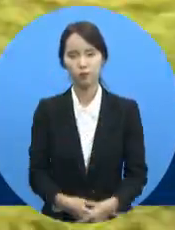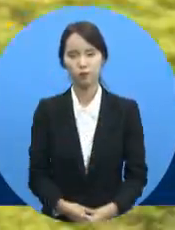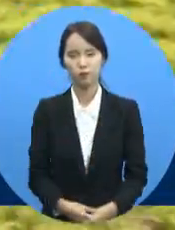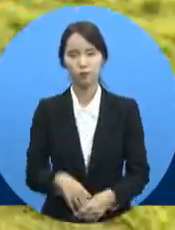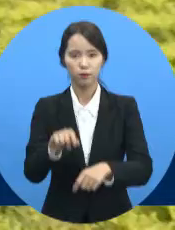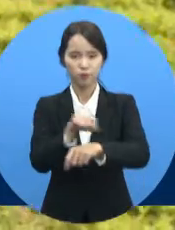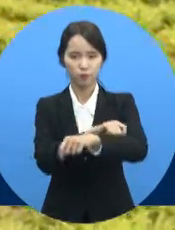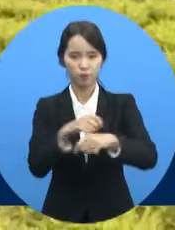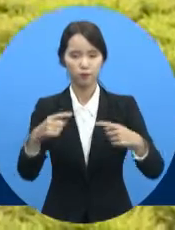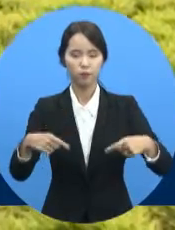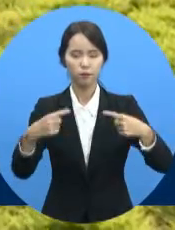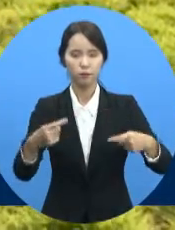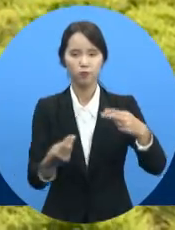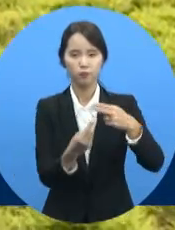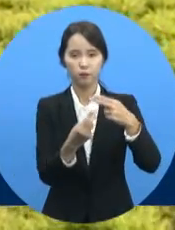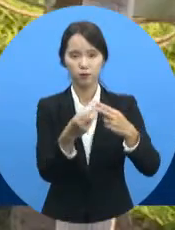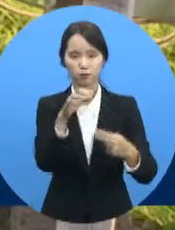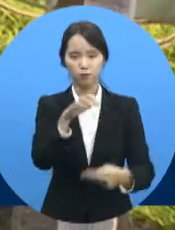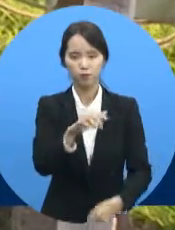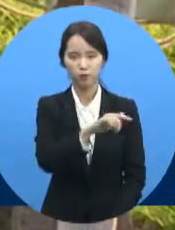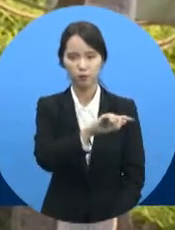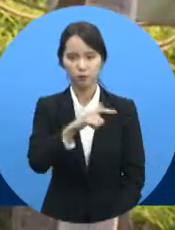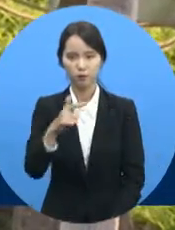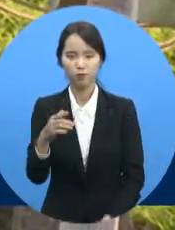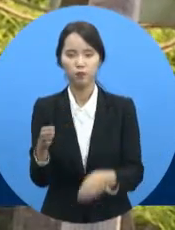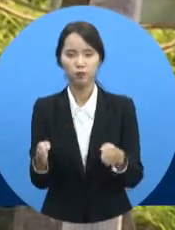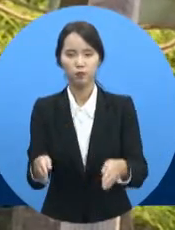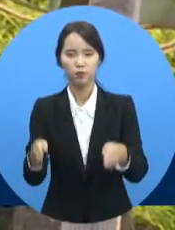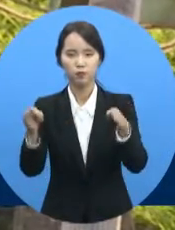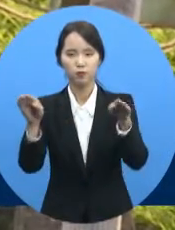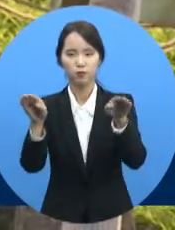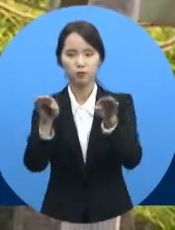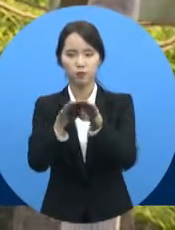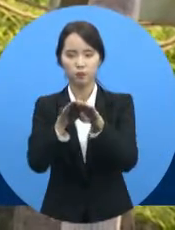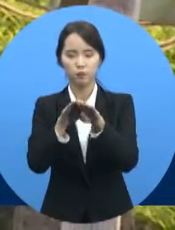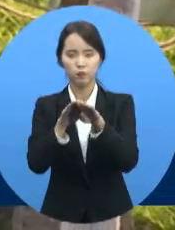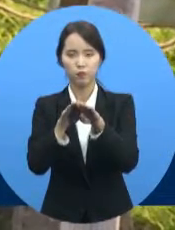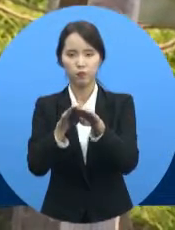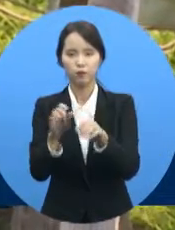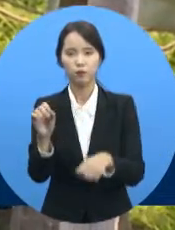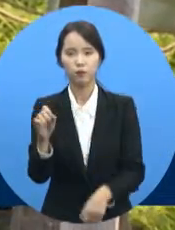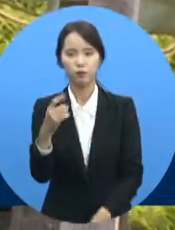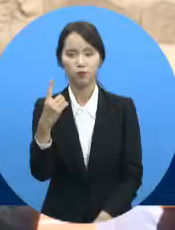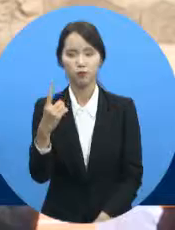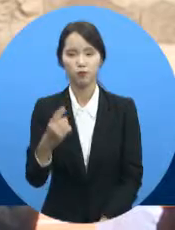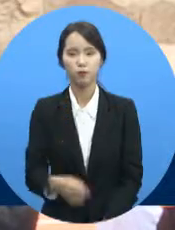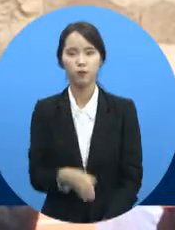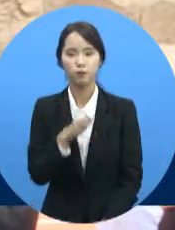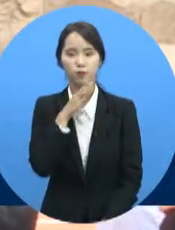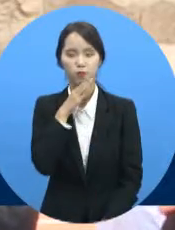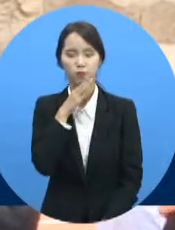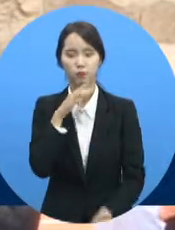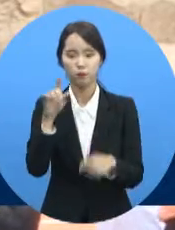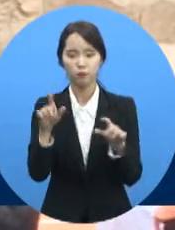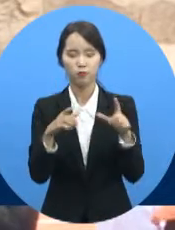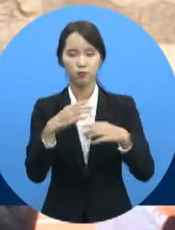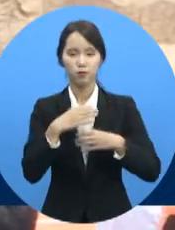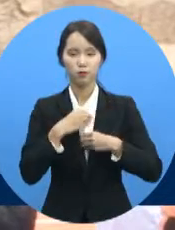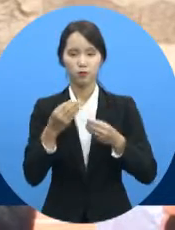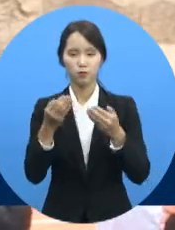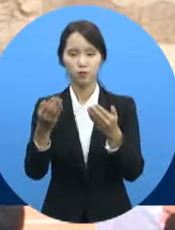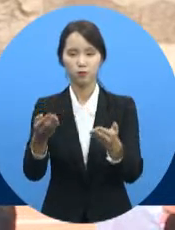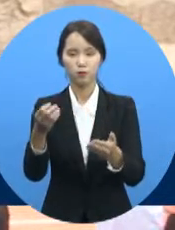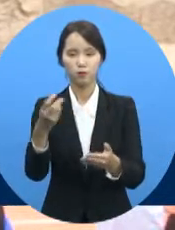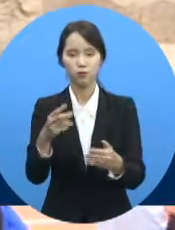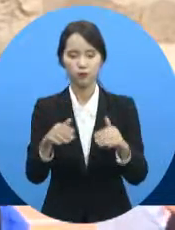선정됐습니다. 특히 휠체어 충전기, 휴게쉼터, 인공 암벽장 등의 다양한 시설을 통해 실질적인 생활